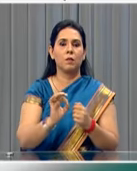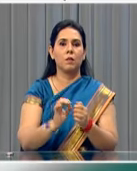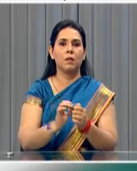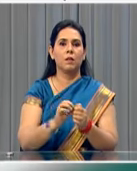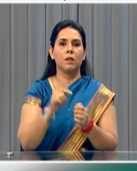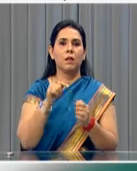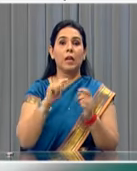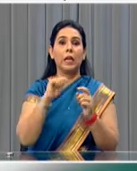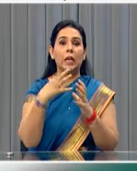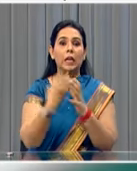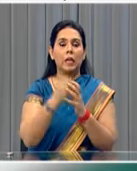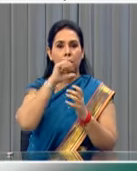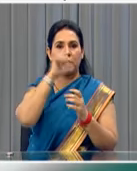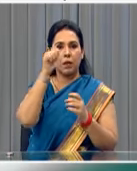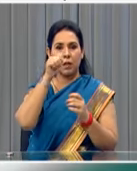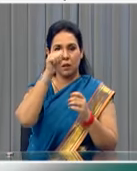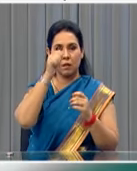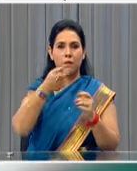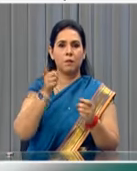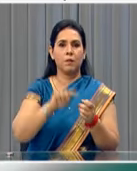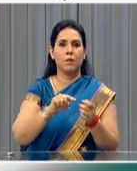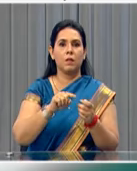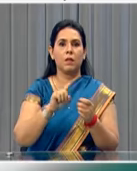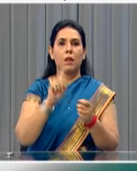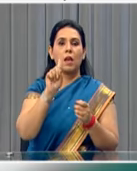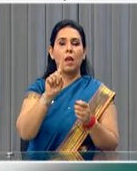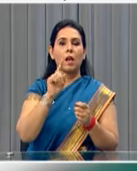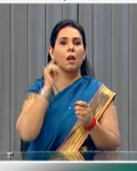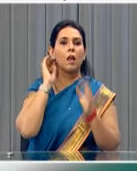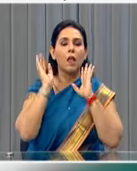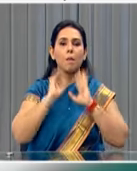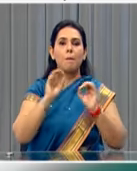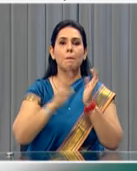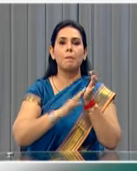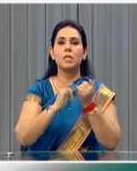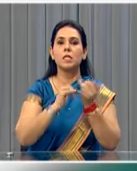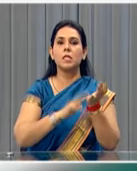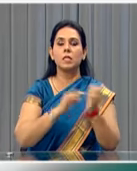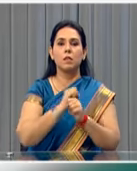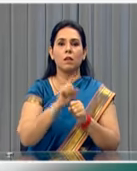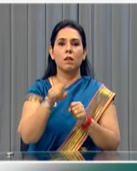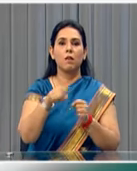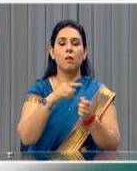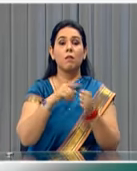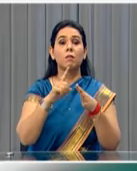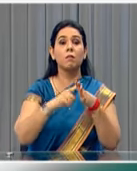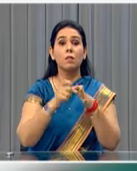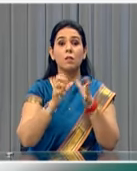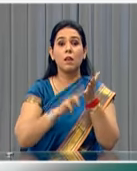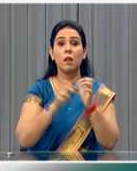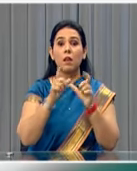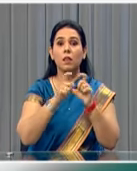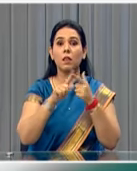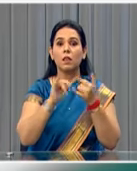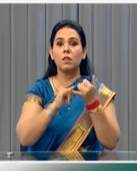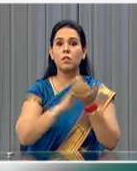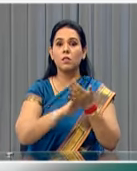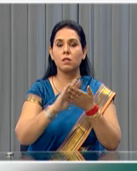इस टीम इंडिया का एक ही जनादेश है, और वो जनादेश है